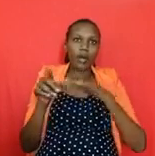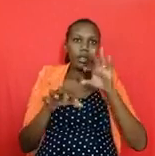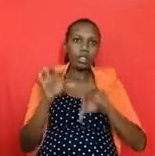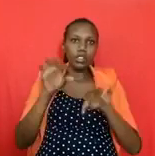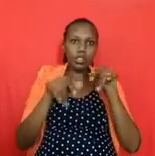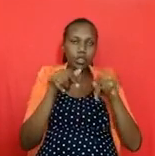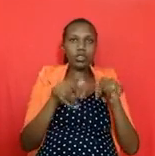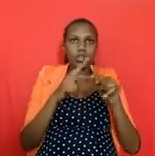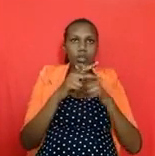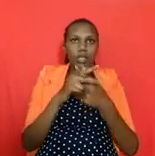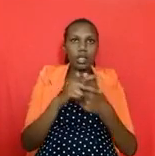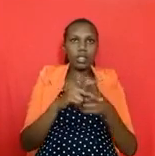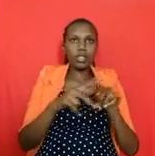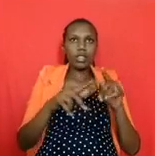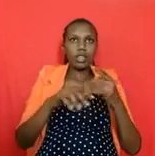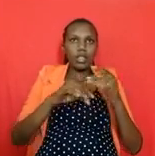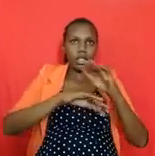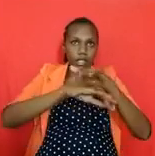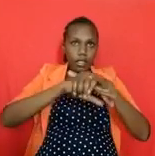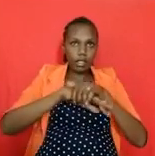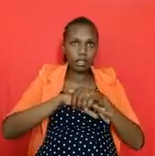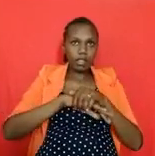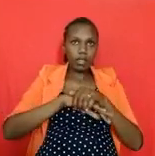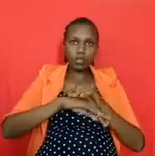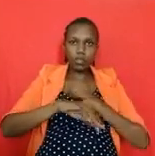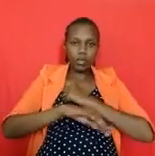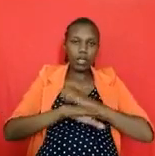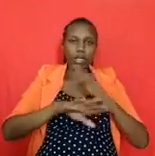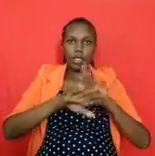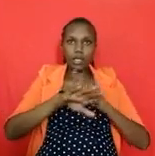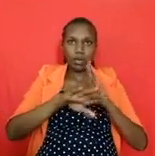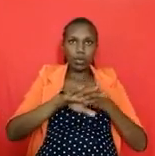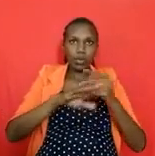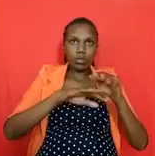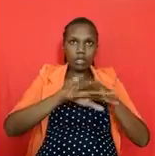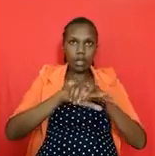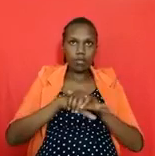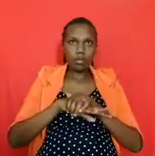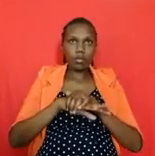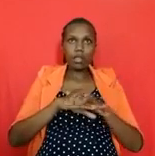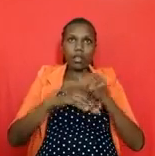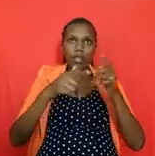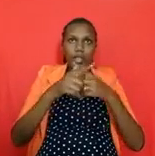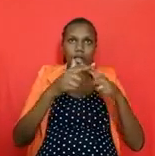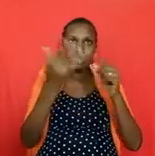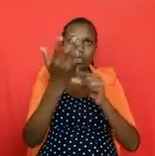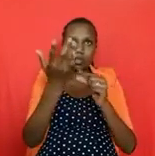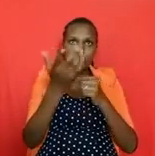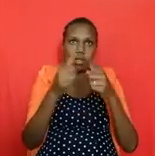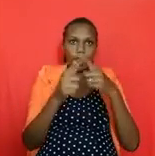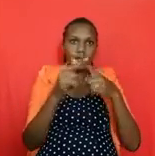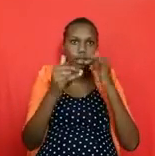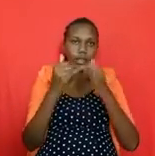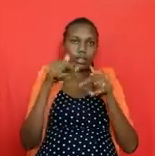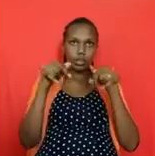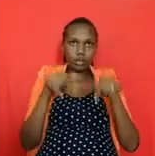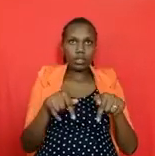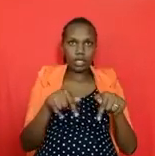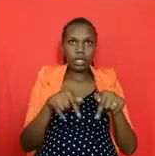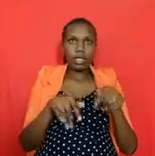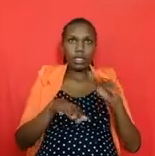umuthi twanjirie service ya mbere thaa ĩmwe na rĩu turarĩkia na service ĩno na muthenya wa